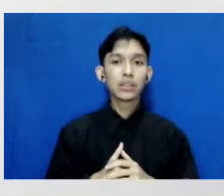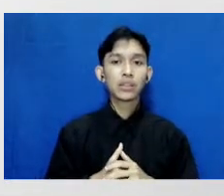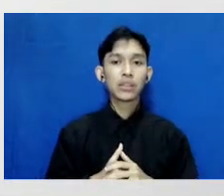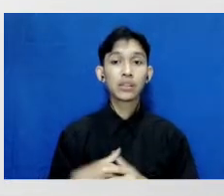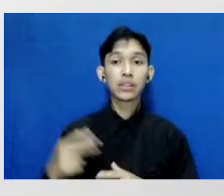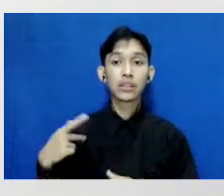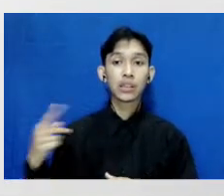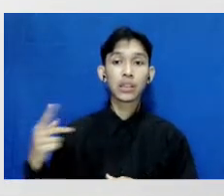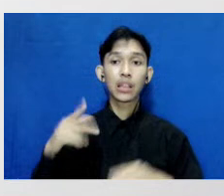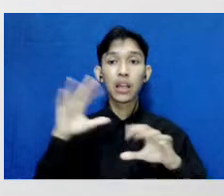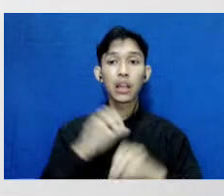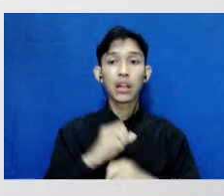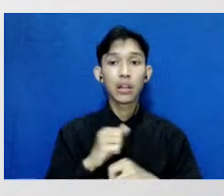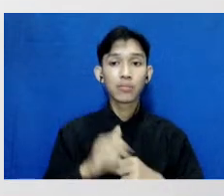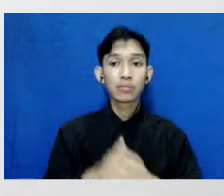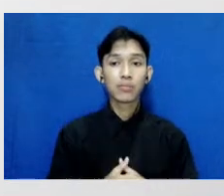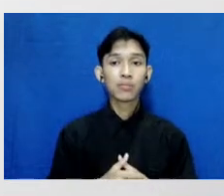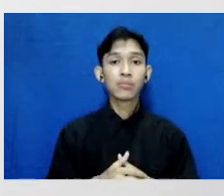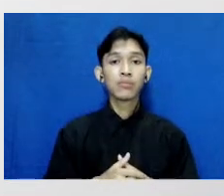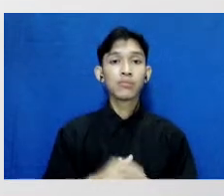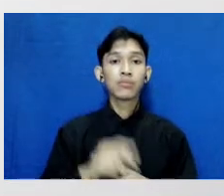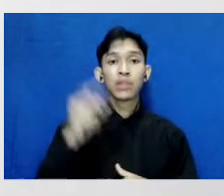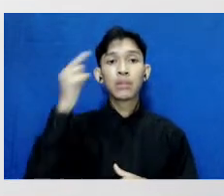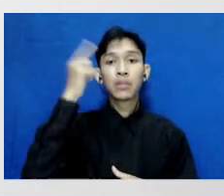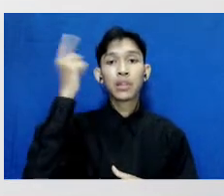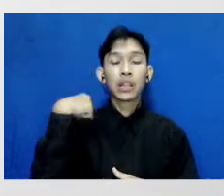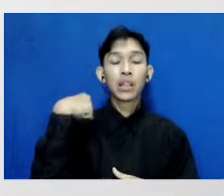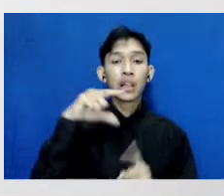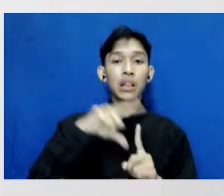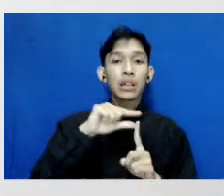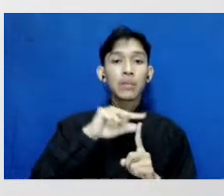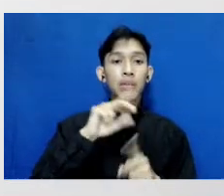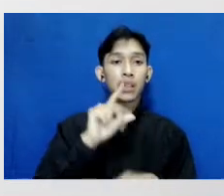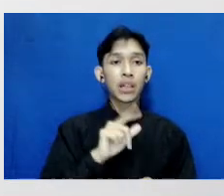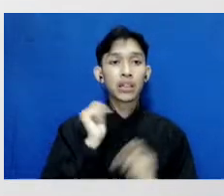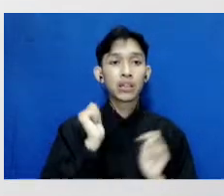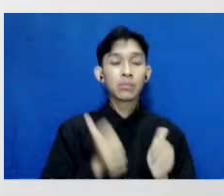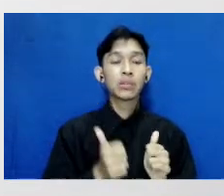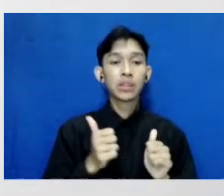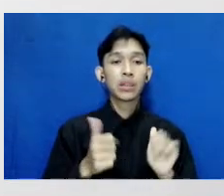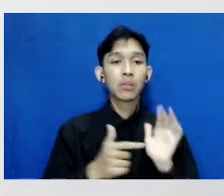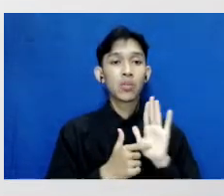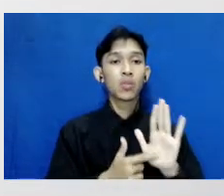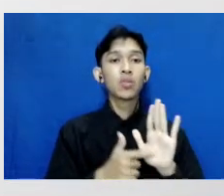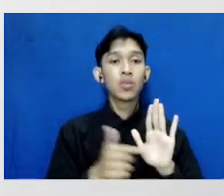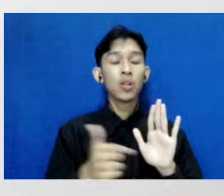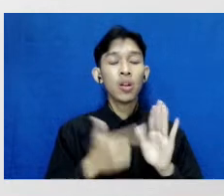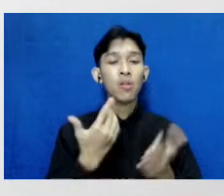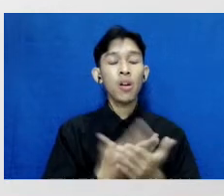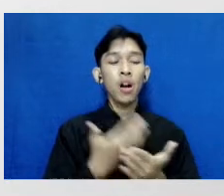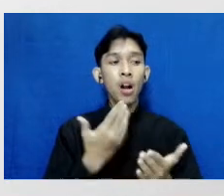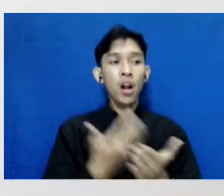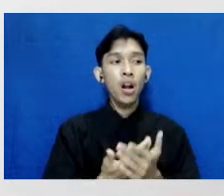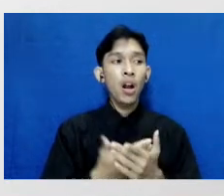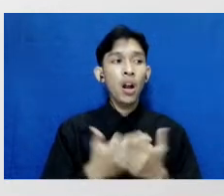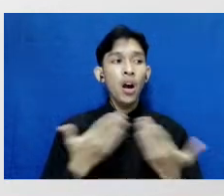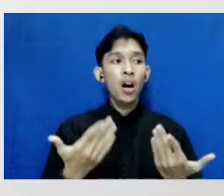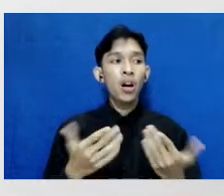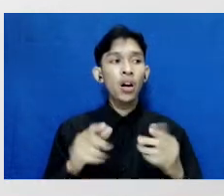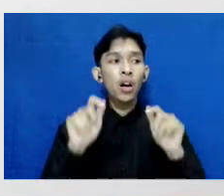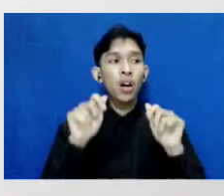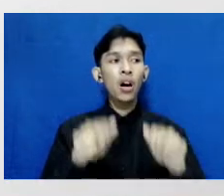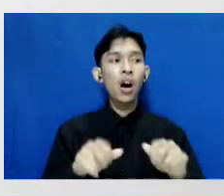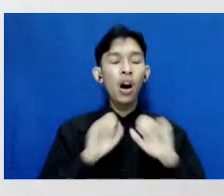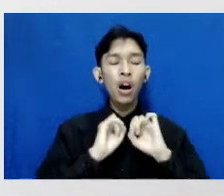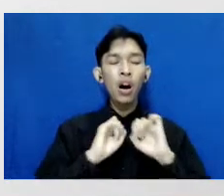Kami berharap bahwa pemerintah dan DPR bisa menunjukkan dan membuktikan apa konten